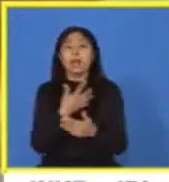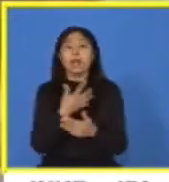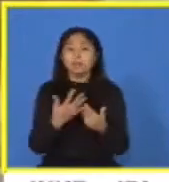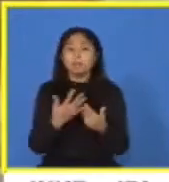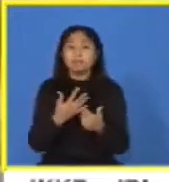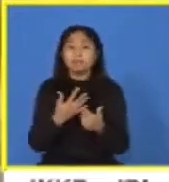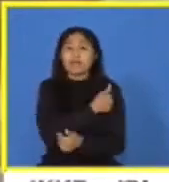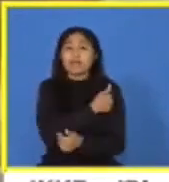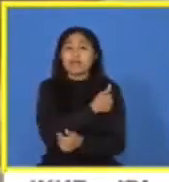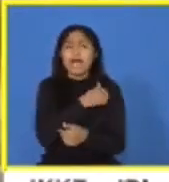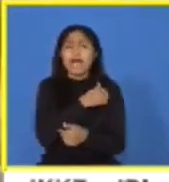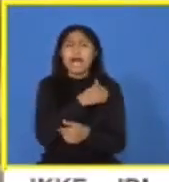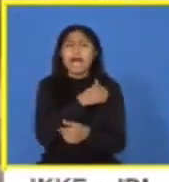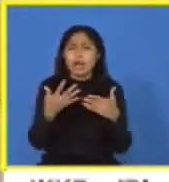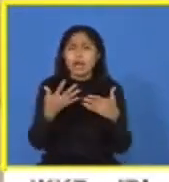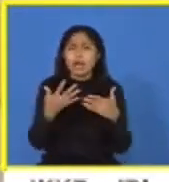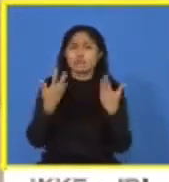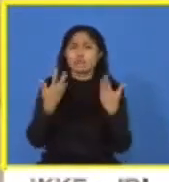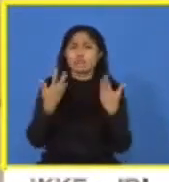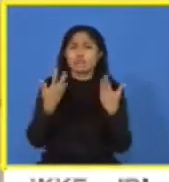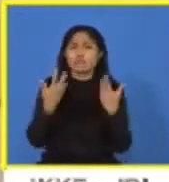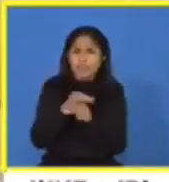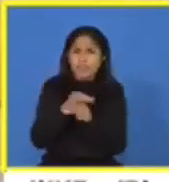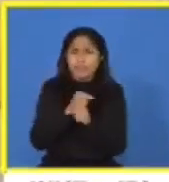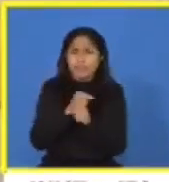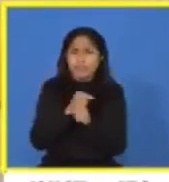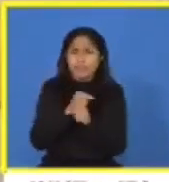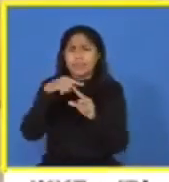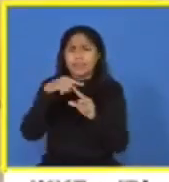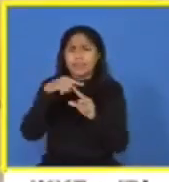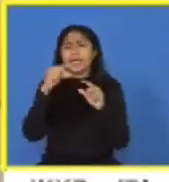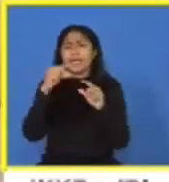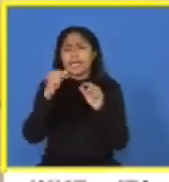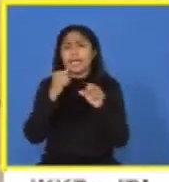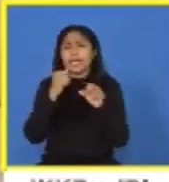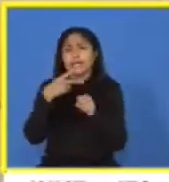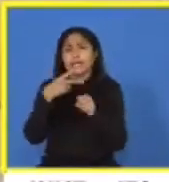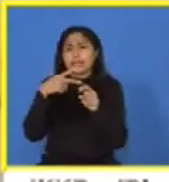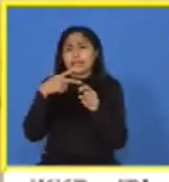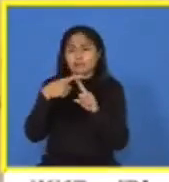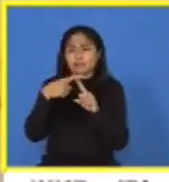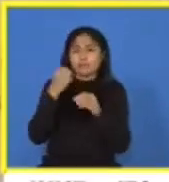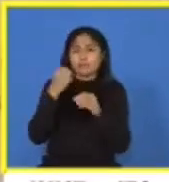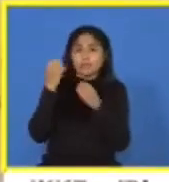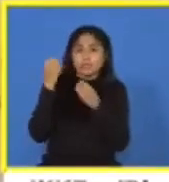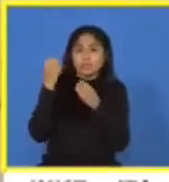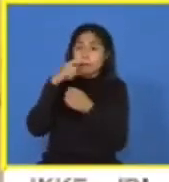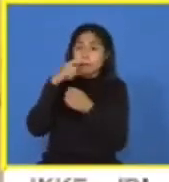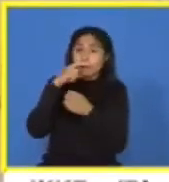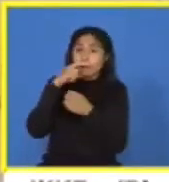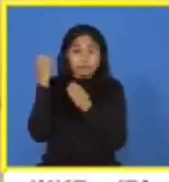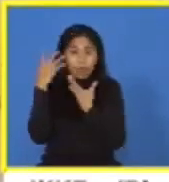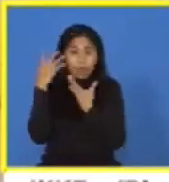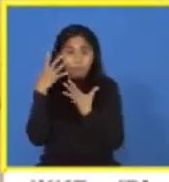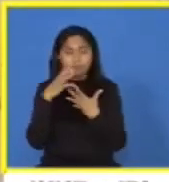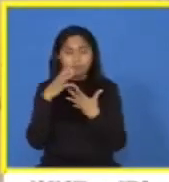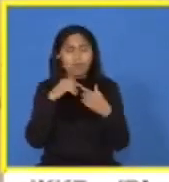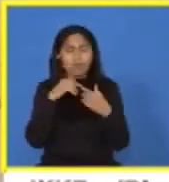ini? Kita mulai vaksin itu bulan Juni, tapi sekarang